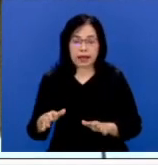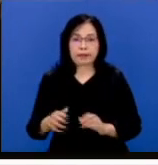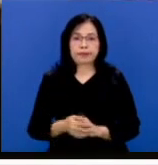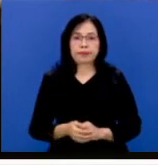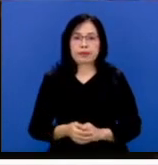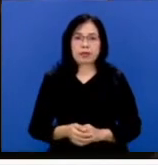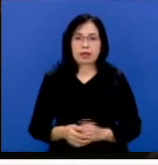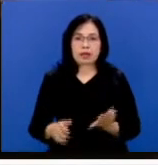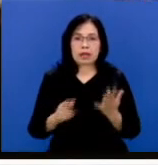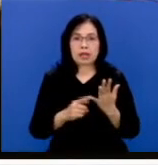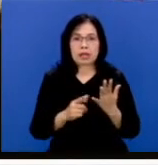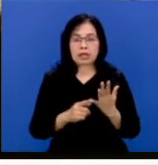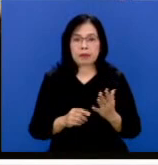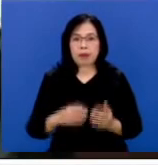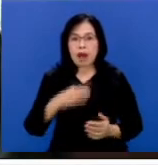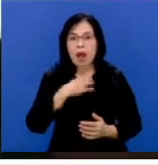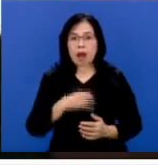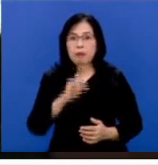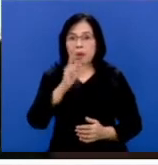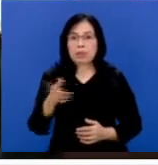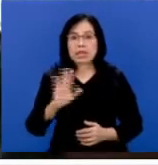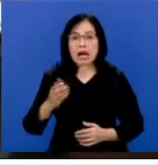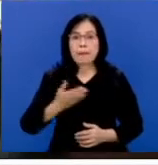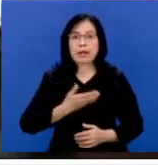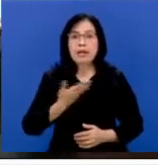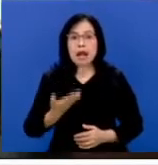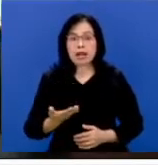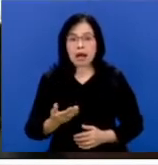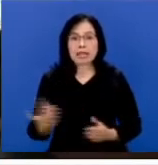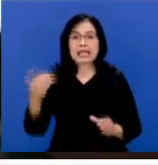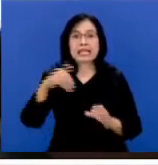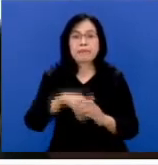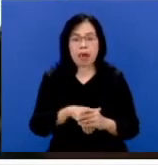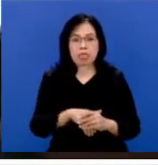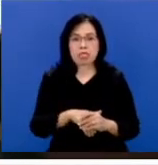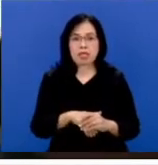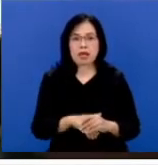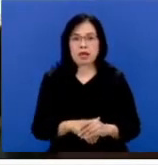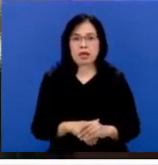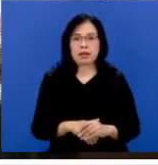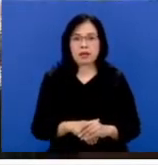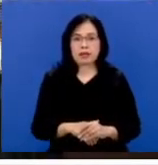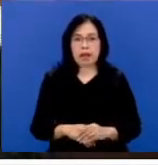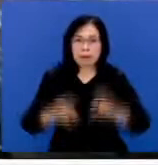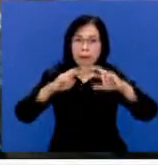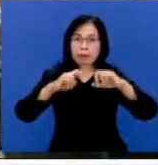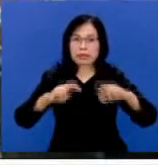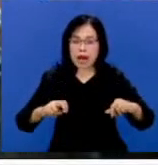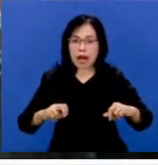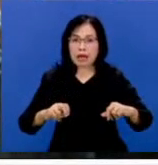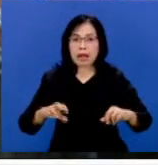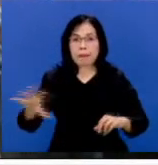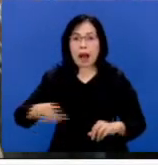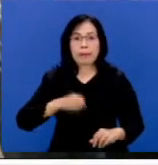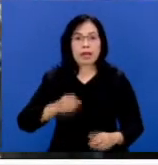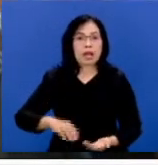Hakim terlapor tidak diperkenankan terlibat atau melibatkan diri dalam pemeriksaan dan pengambilan